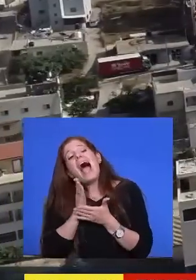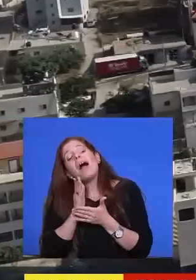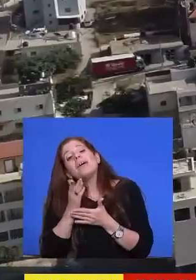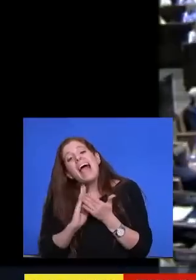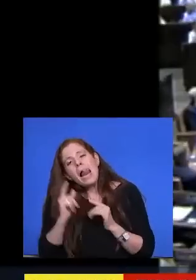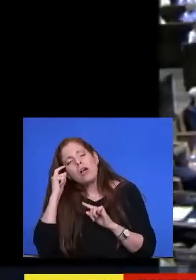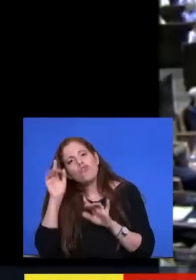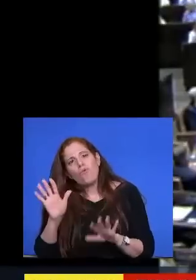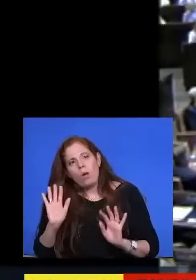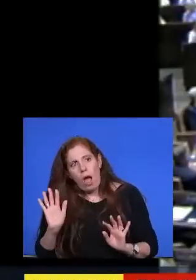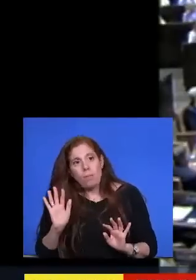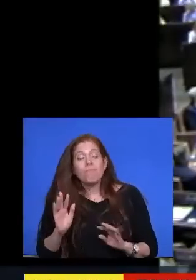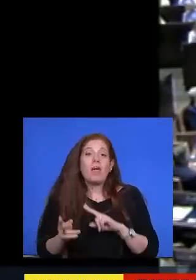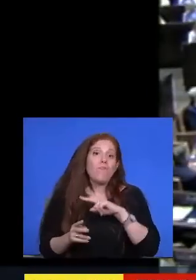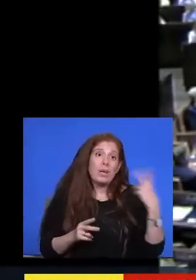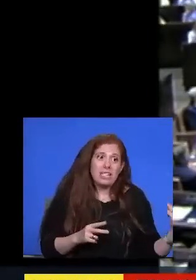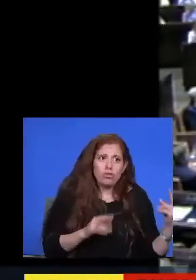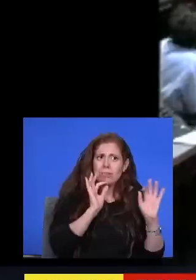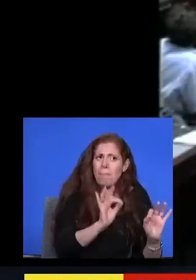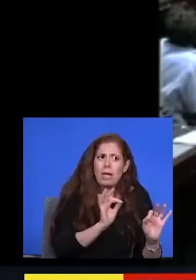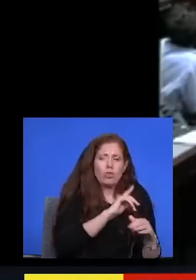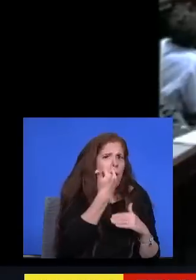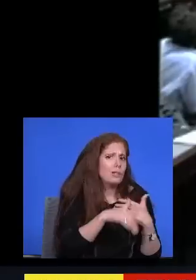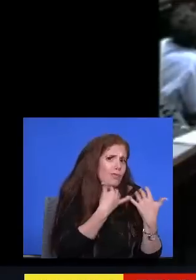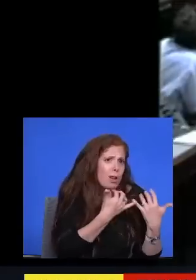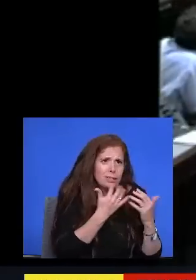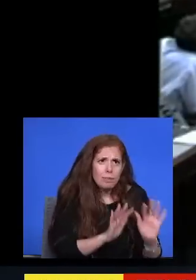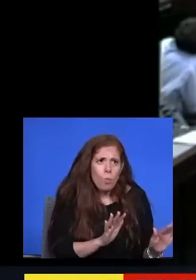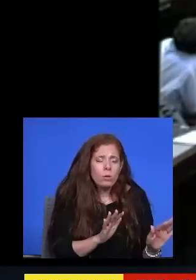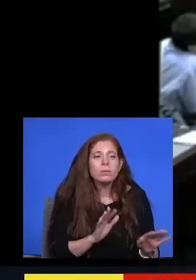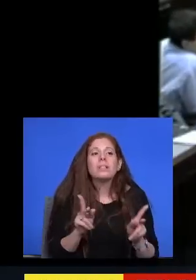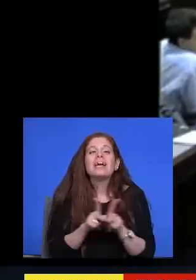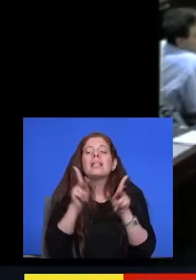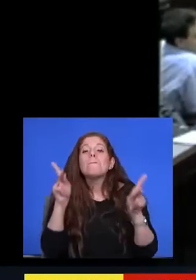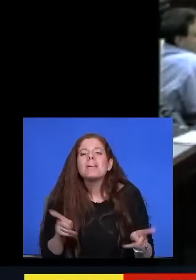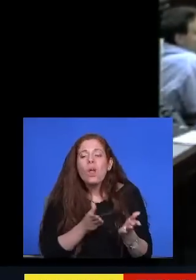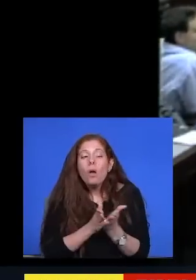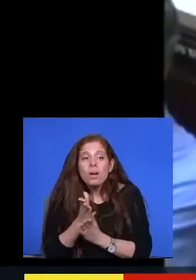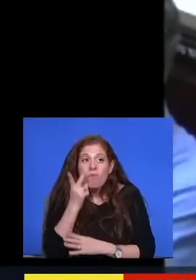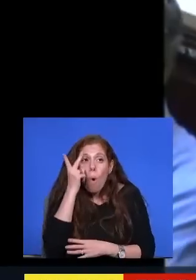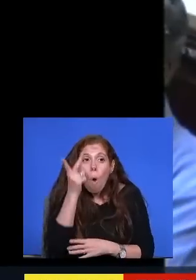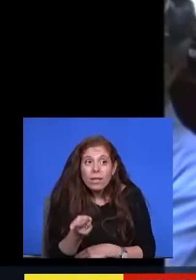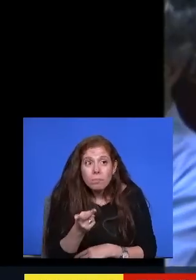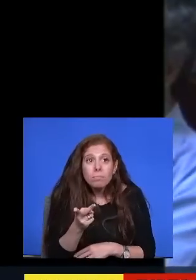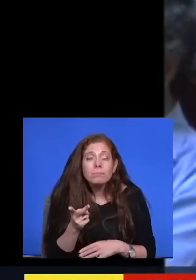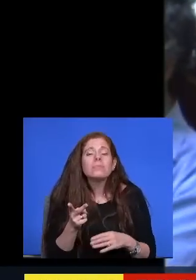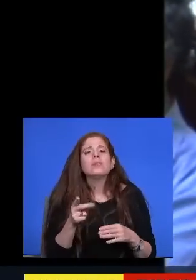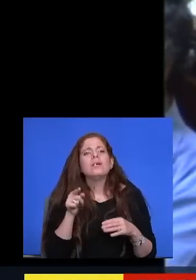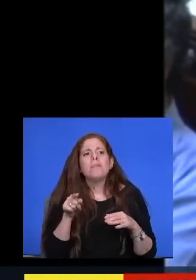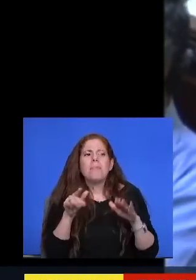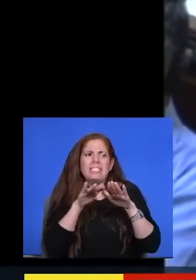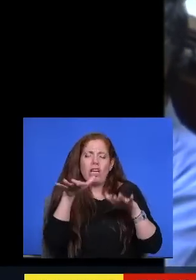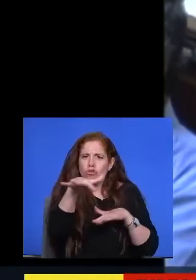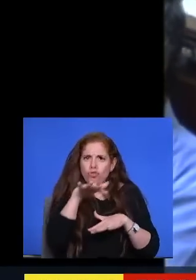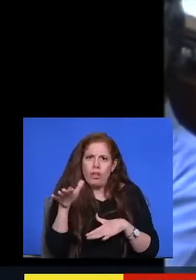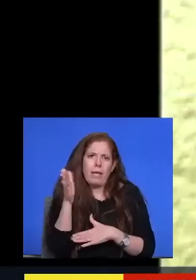חלקם. עבור הצד השני זה ממש לא היה סוף הסיפור. את פתרון הקבע אנו רואים במסגרת שטח